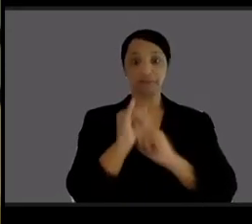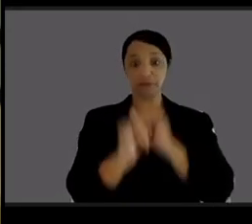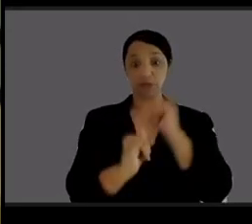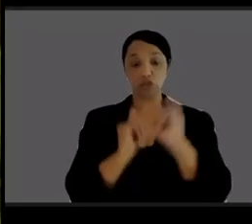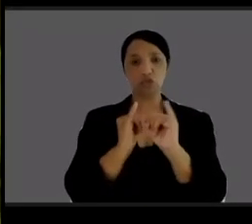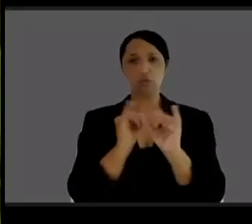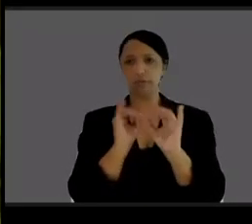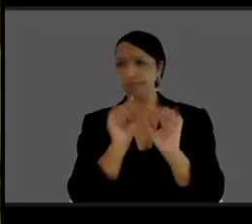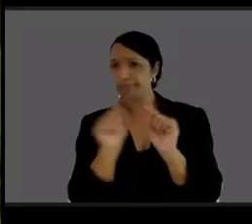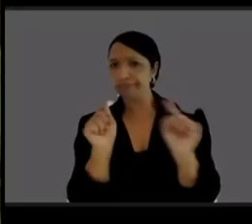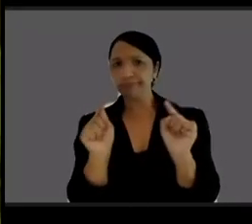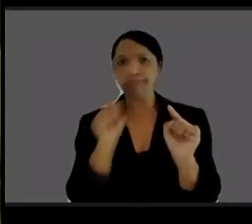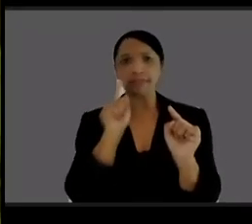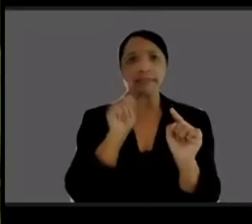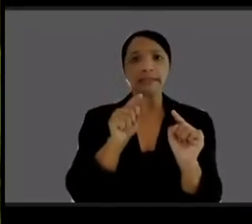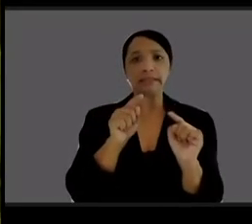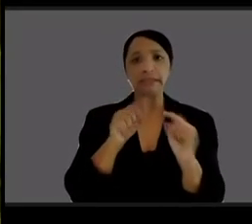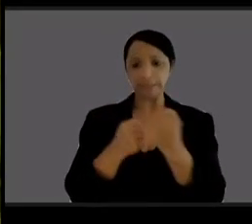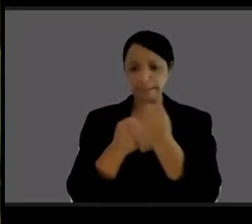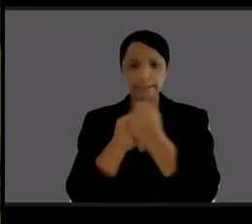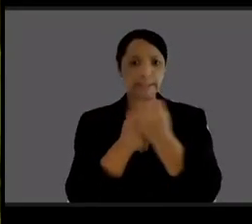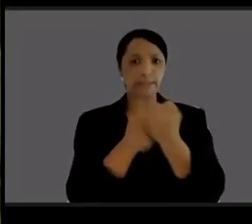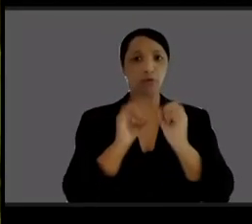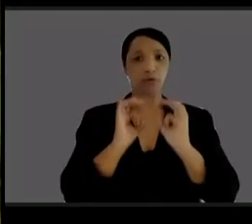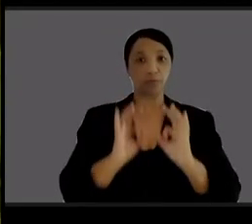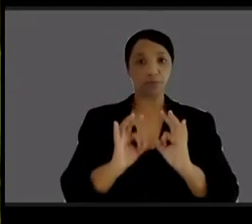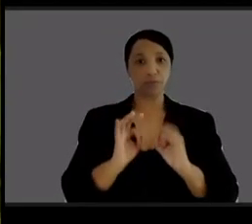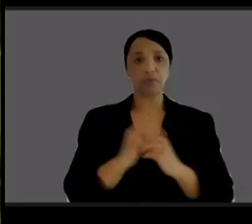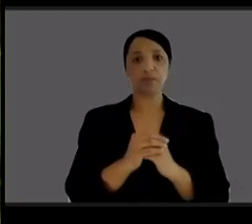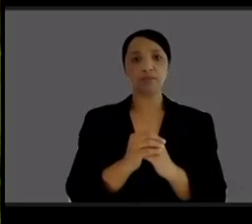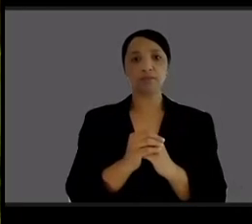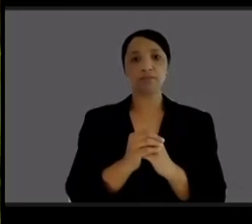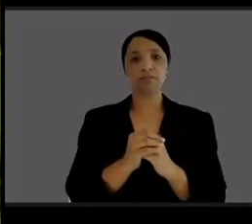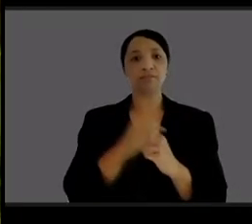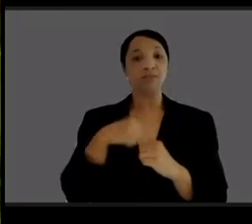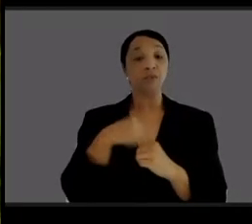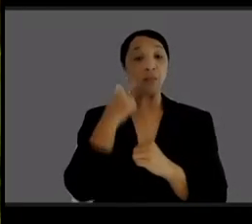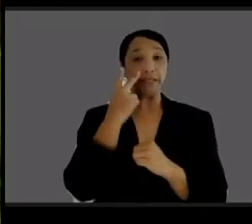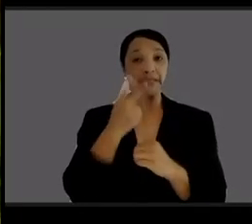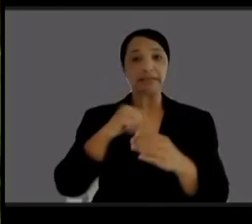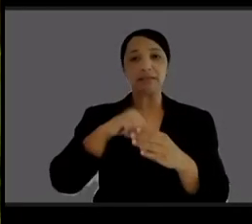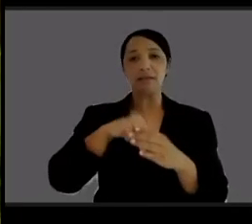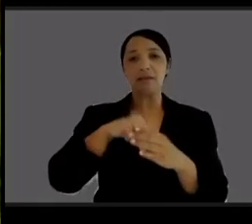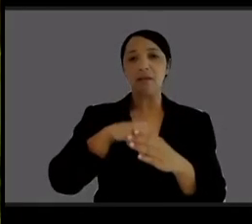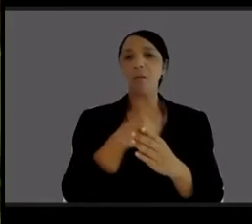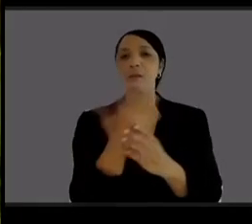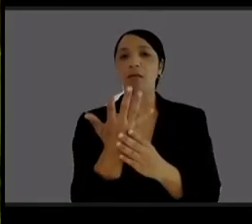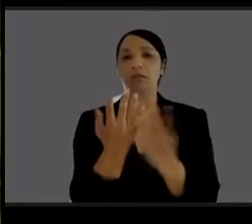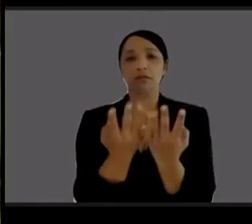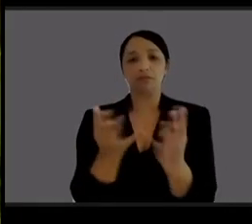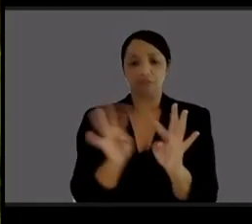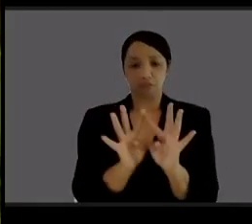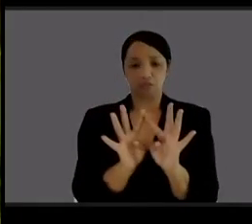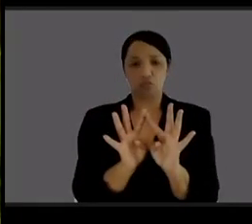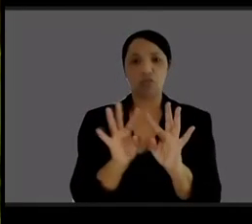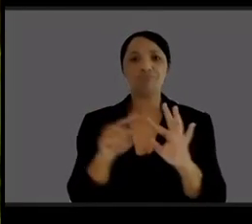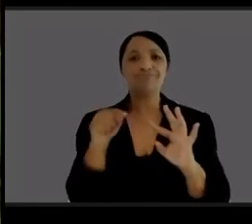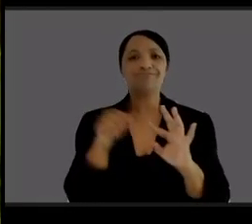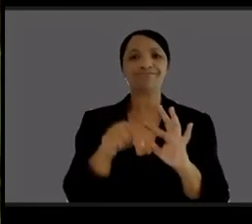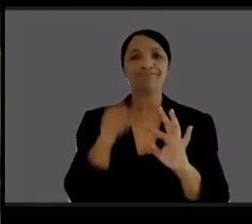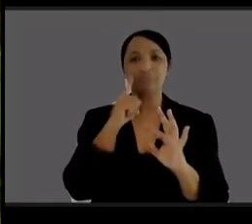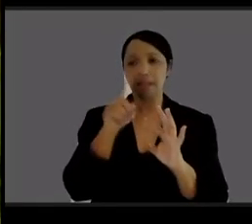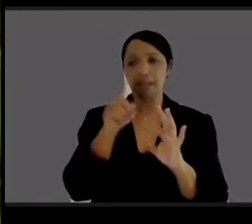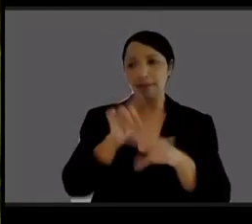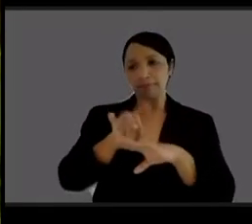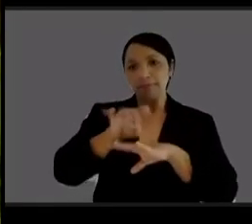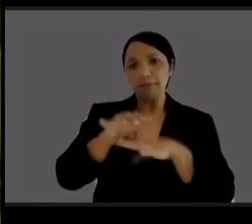multipartites de l'Internet, établies de longue date, ont besoin d'un soutien accru et non moins important. Le groupe de direction que j'ai